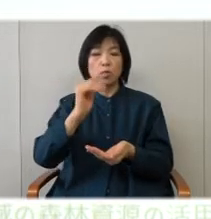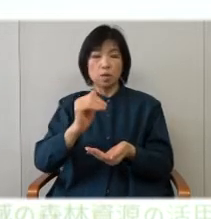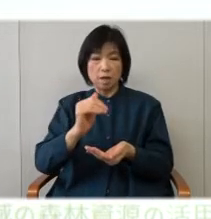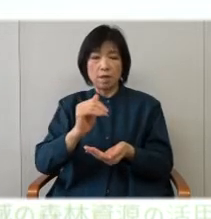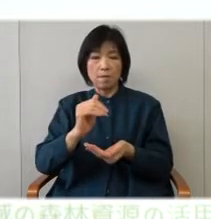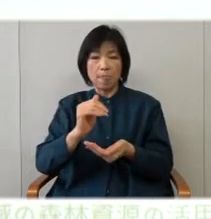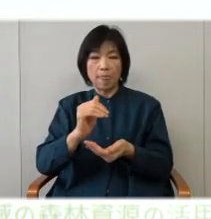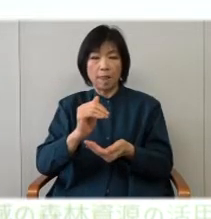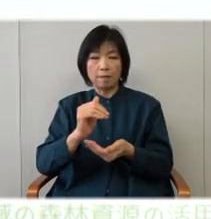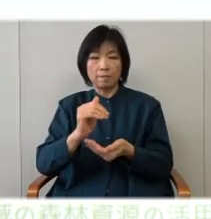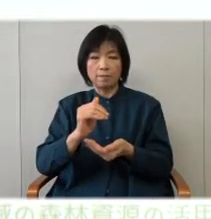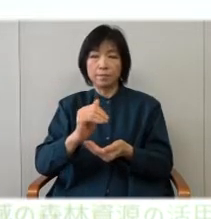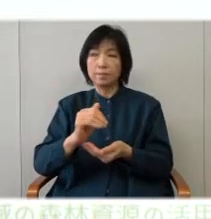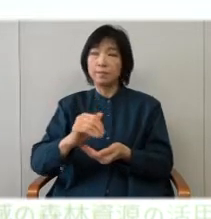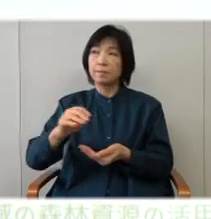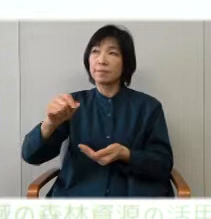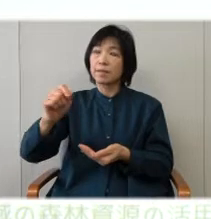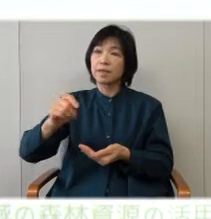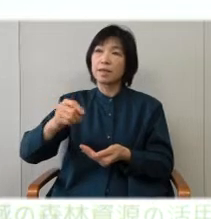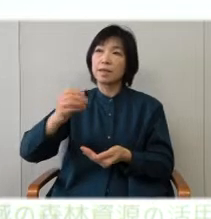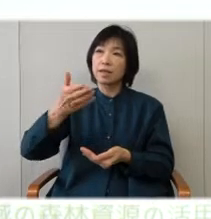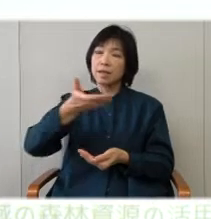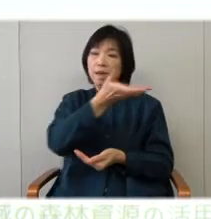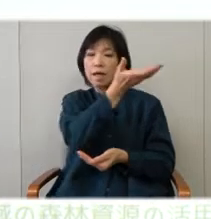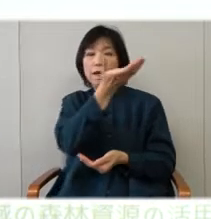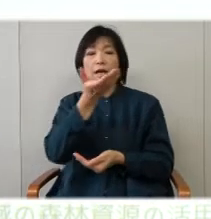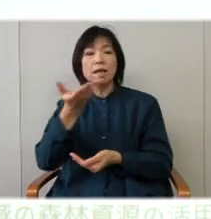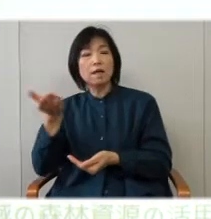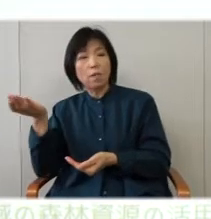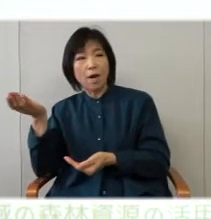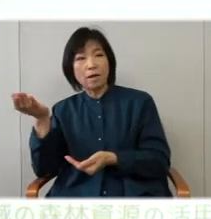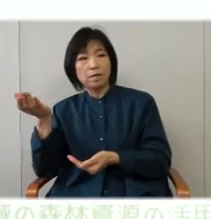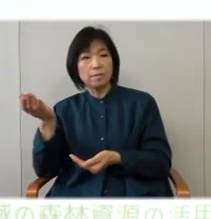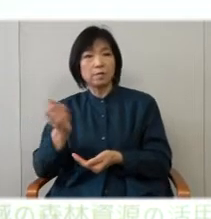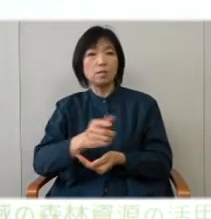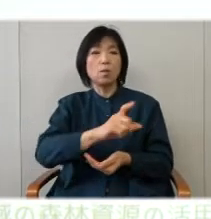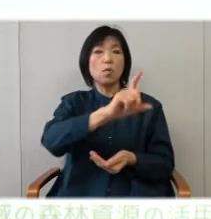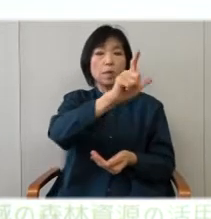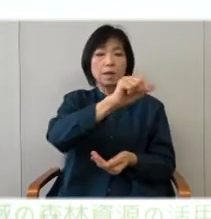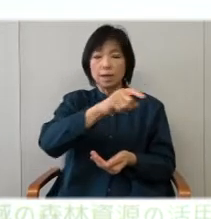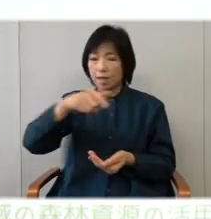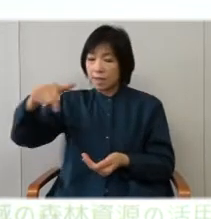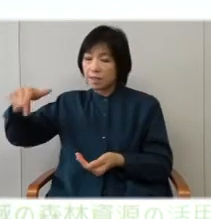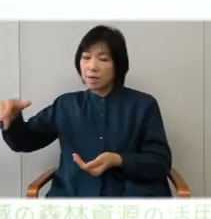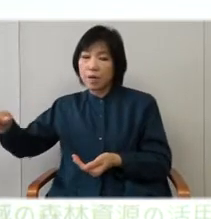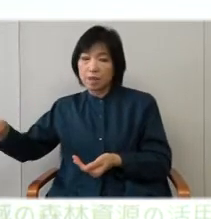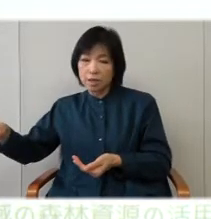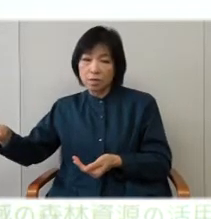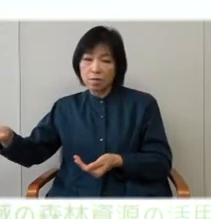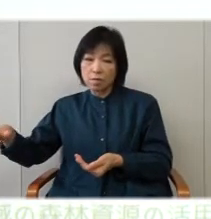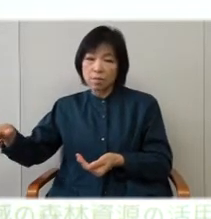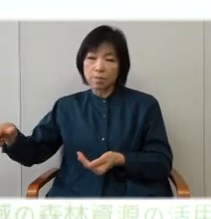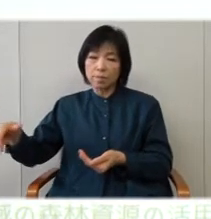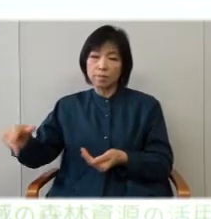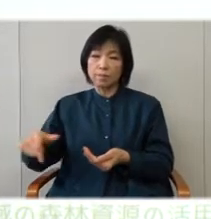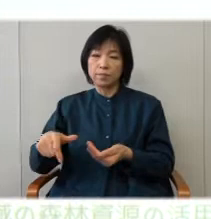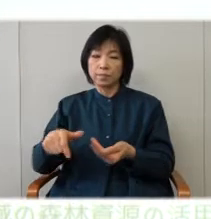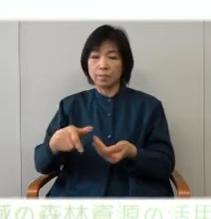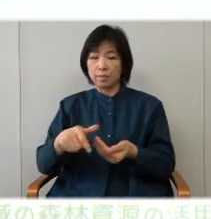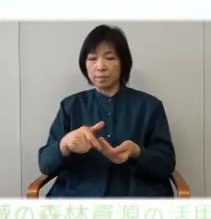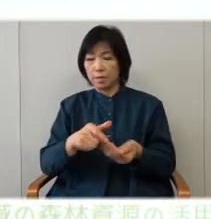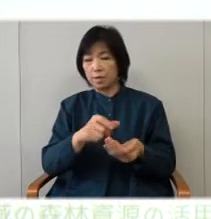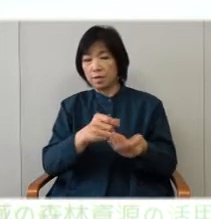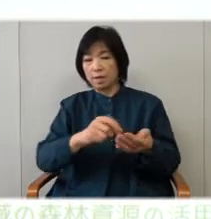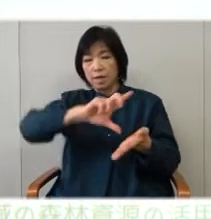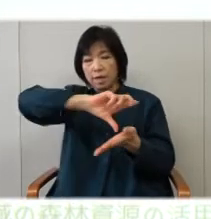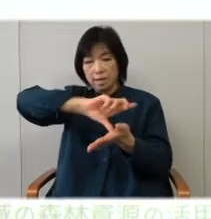まあ、川上から川下へのまでの事業体による流通のマッチングということにつながるだろうと。で、今